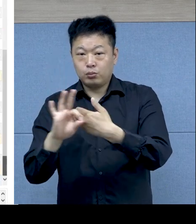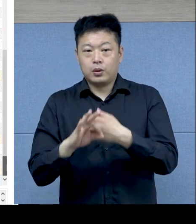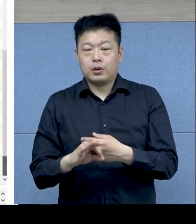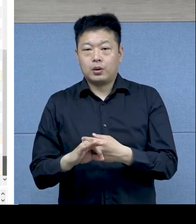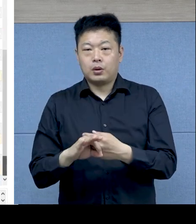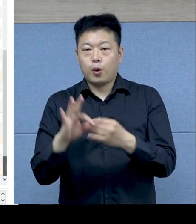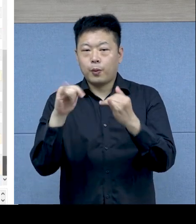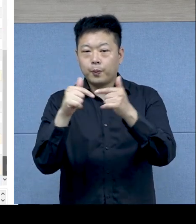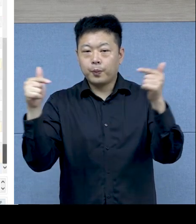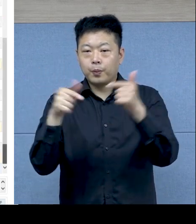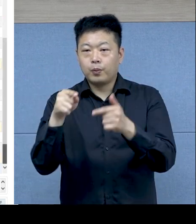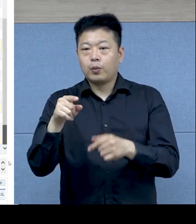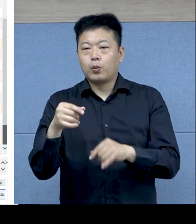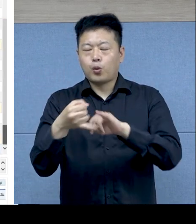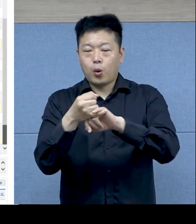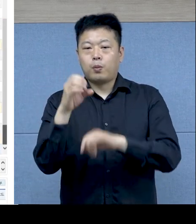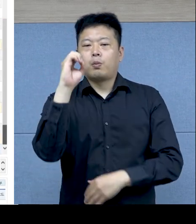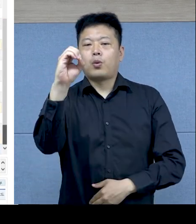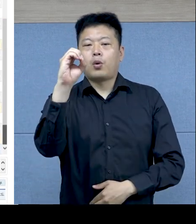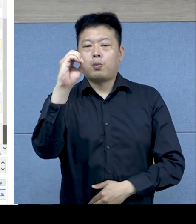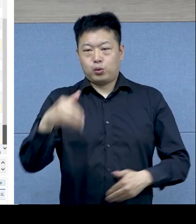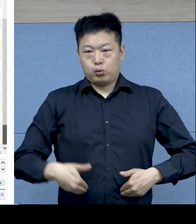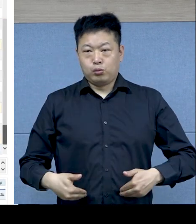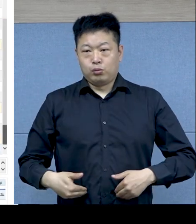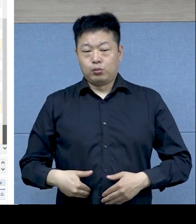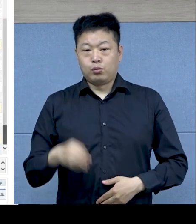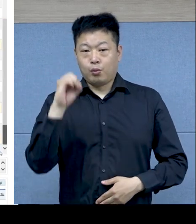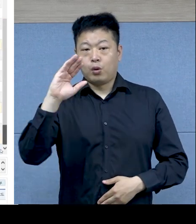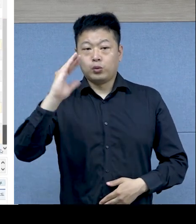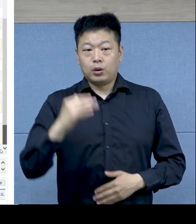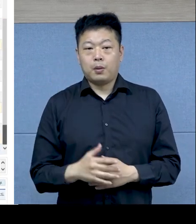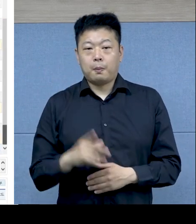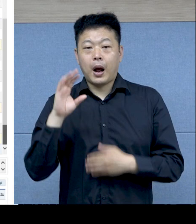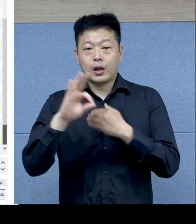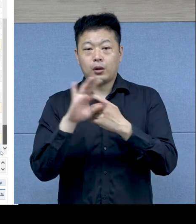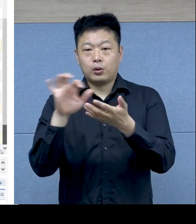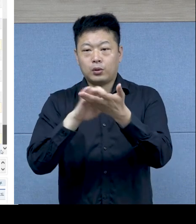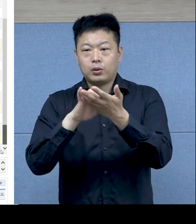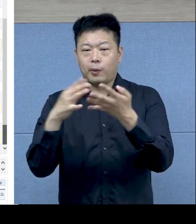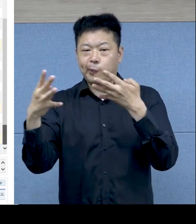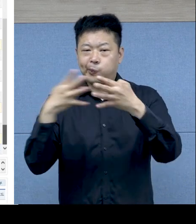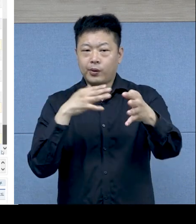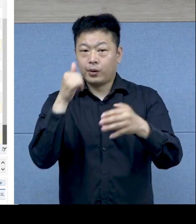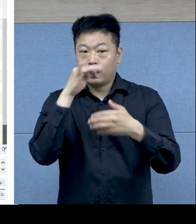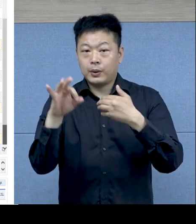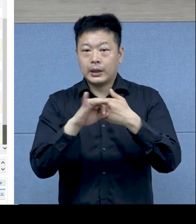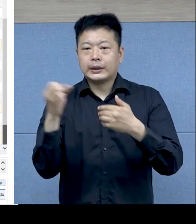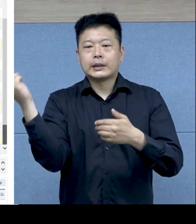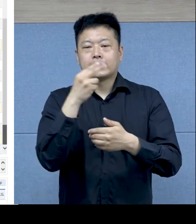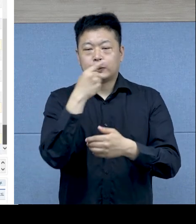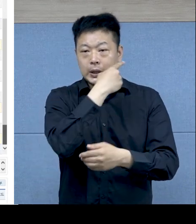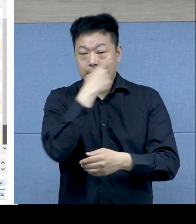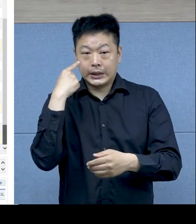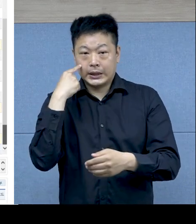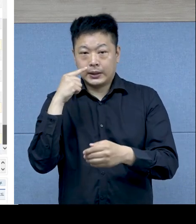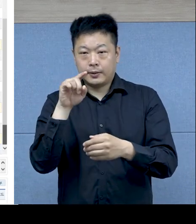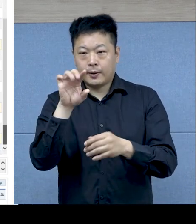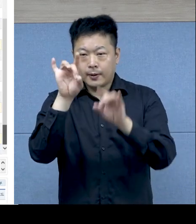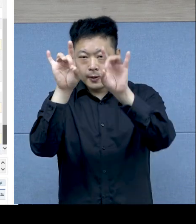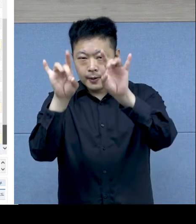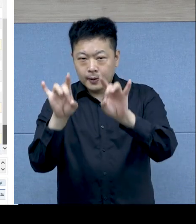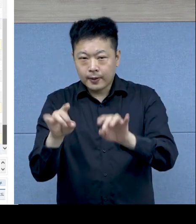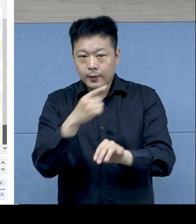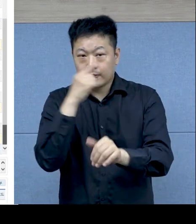이제 합계 부분을 보시면 이 증감분이 0이 되도록 꼭 해주셔야 돼요. 이게 이제 다른 금액이 적혀져 있다면 어딘가 이제